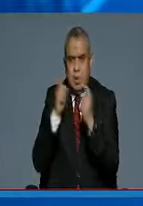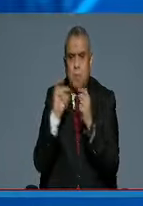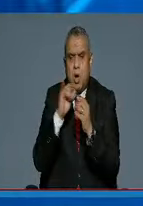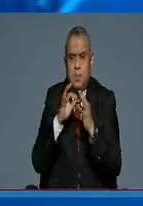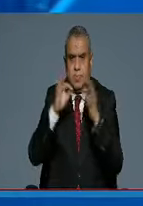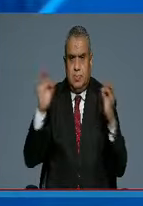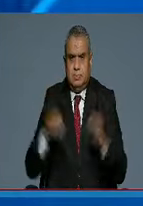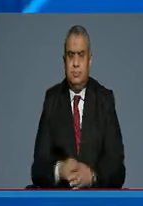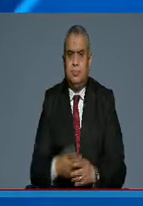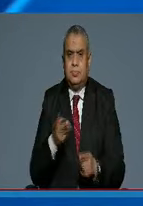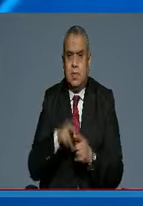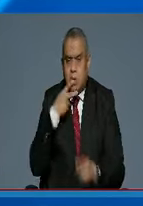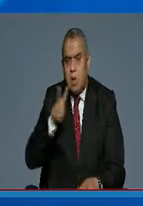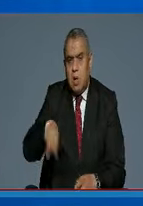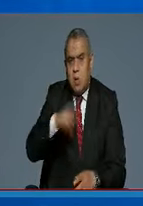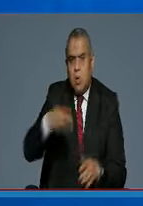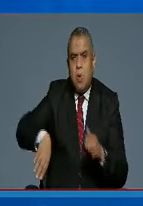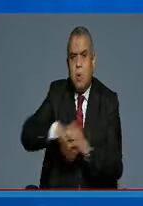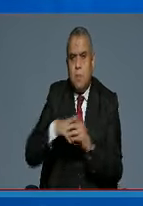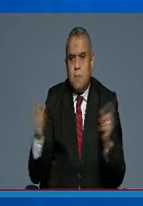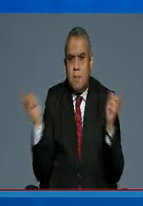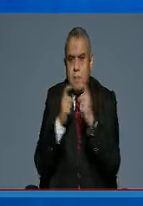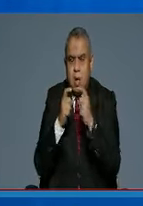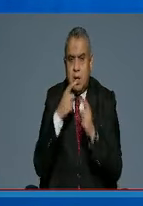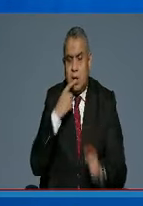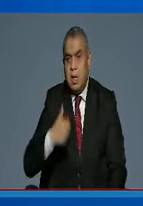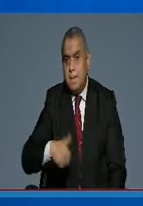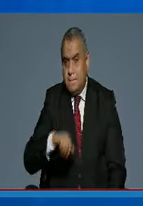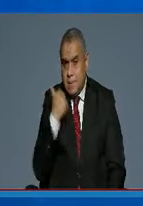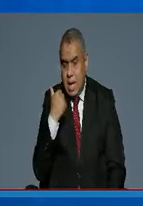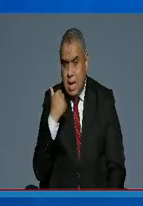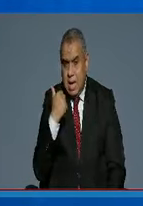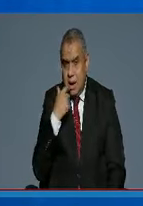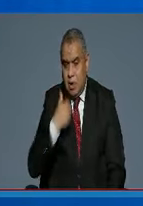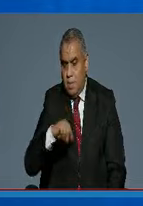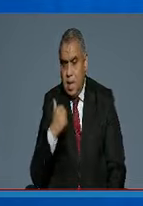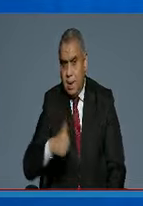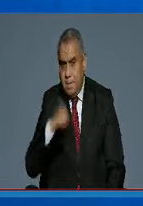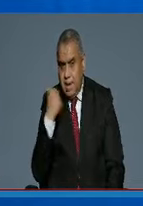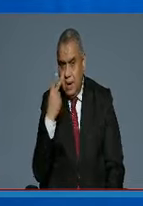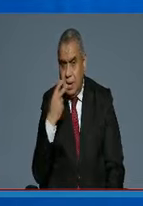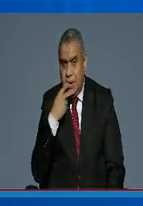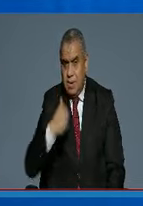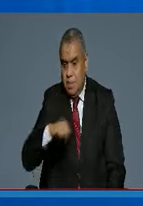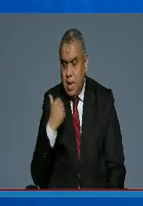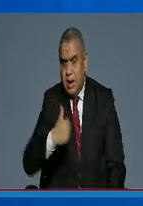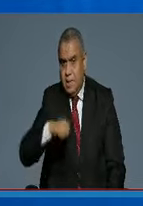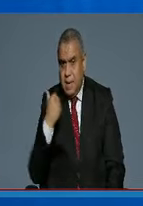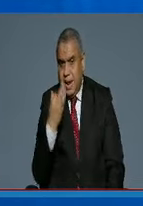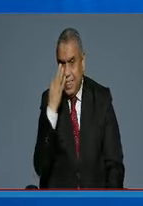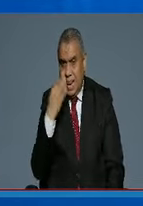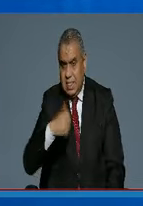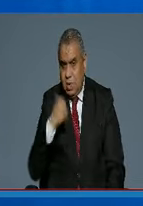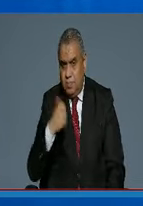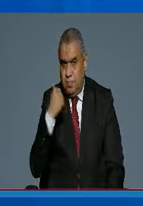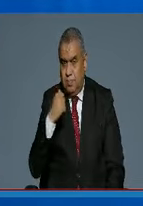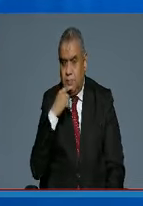تعال بقى على مستوى الكوره امبارح واول امبارح واول اول امبارح انا